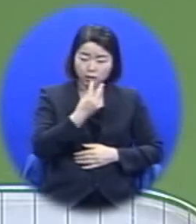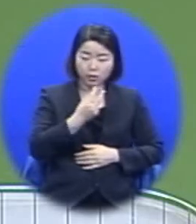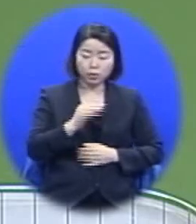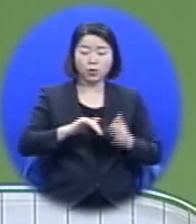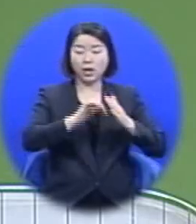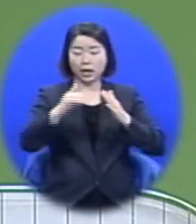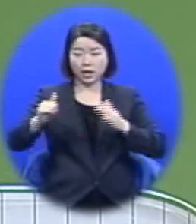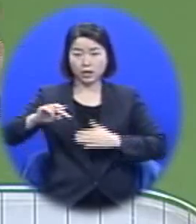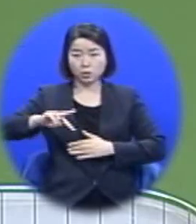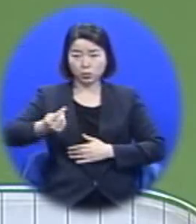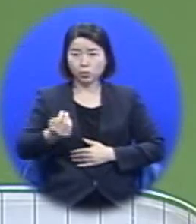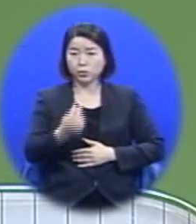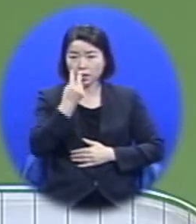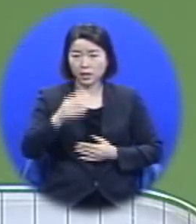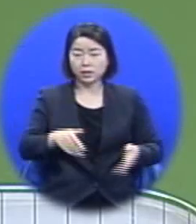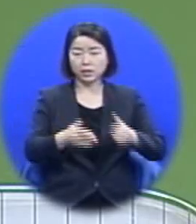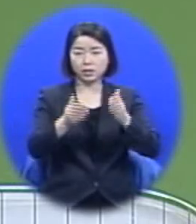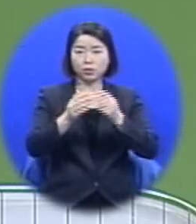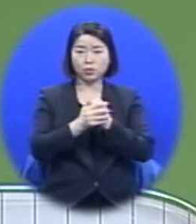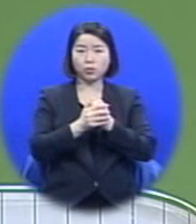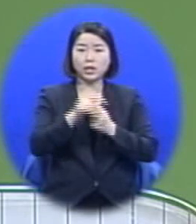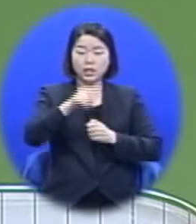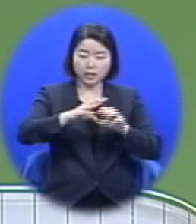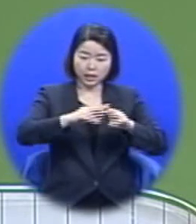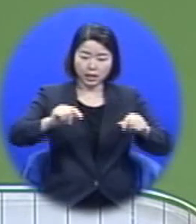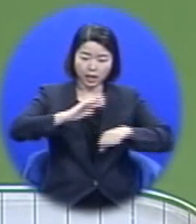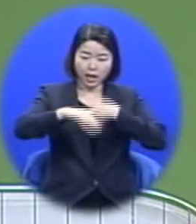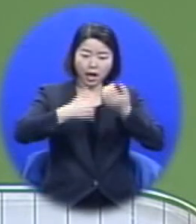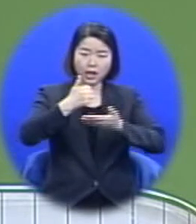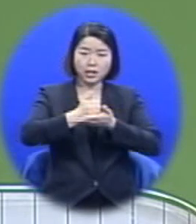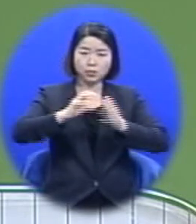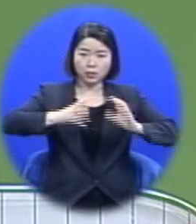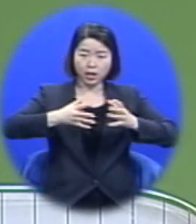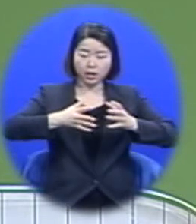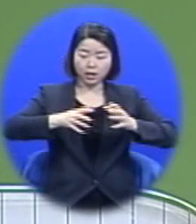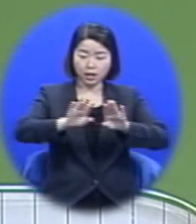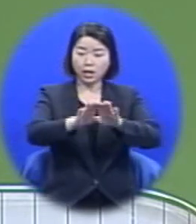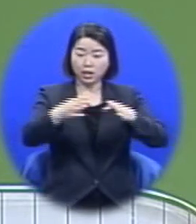길이고 그리고 이 땅에 하나님의 나라가 이루어지는 열쇠입니다